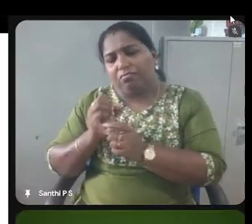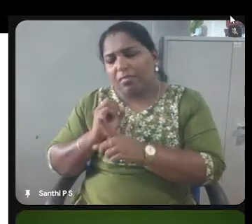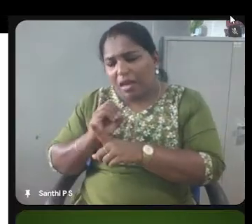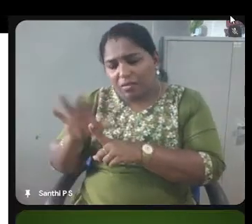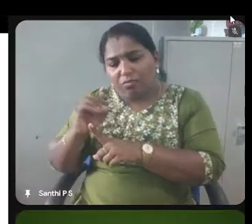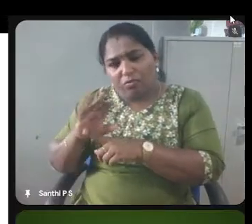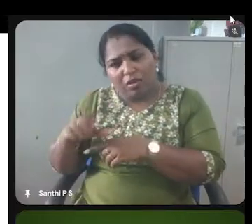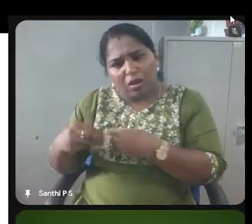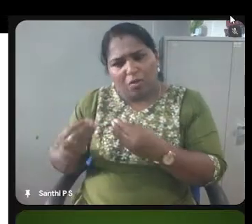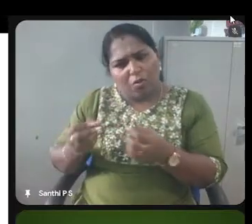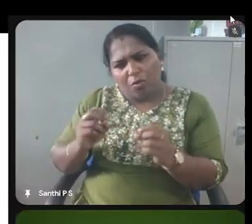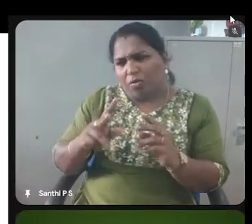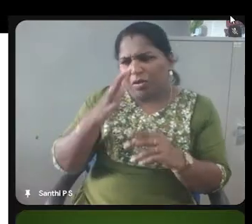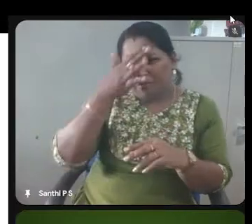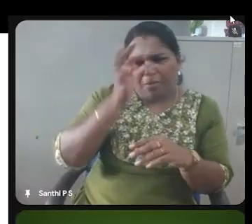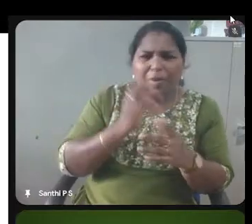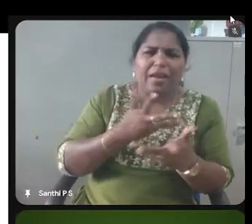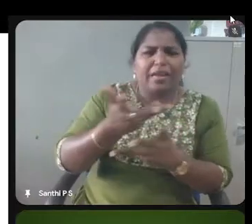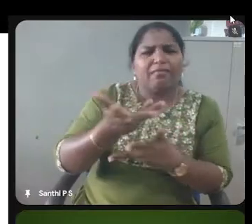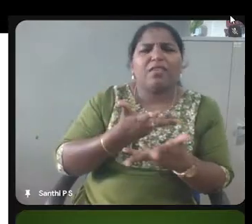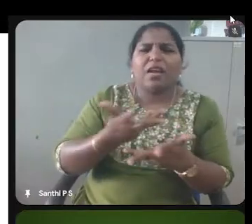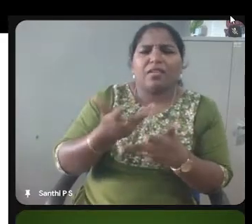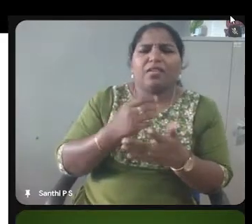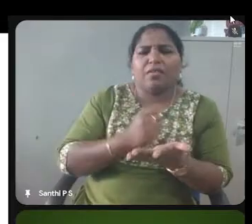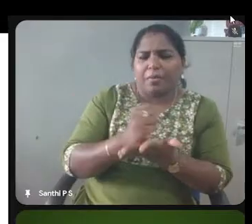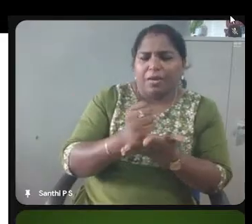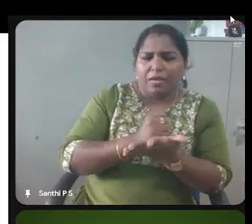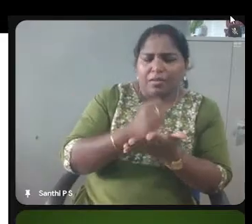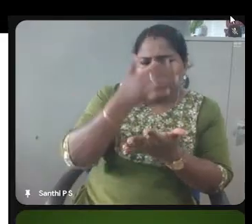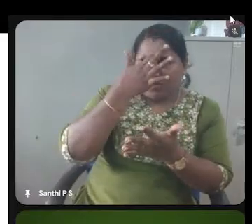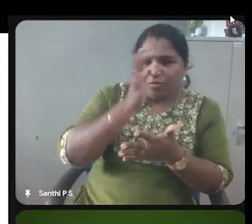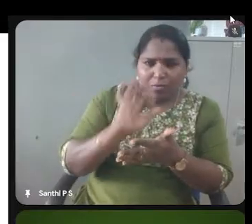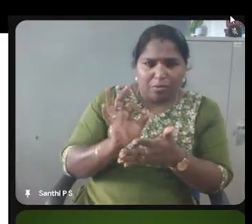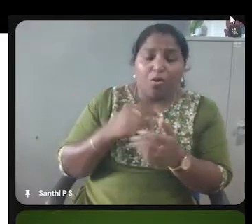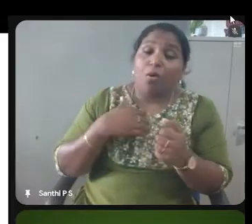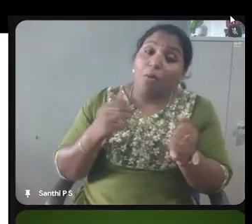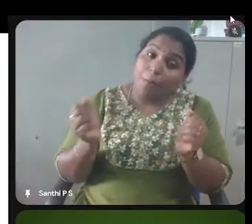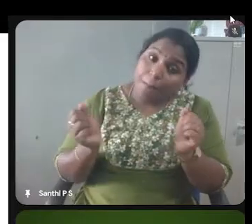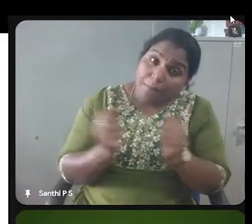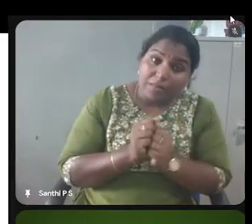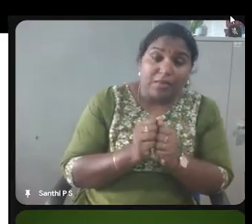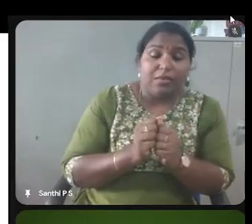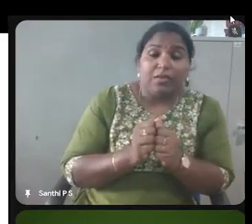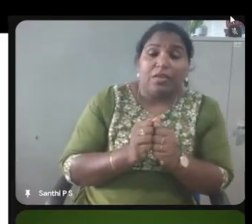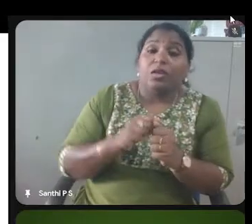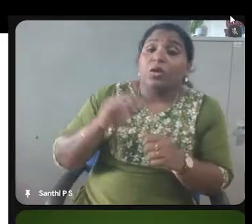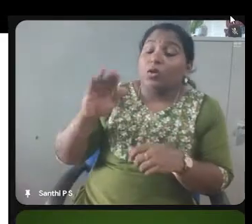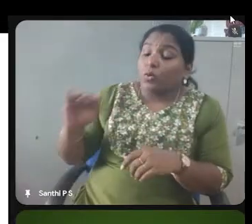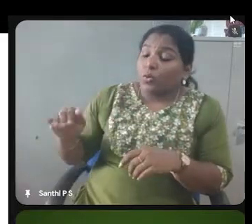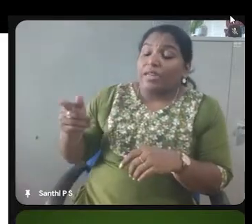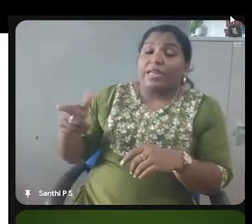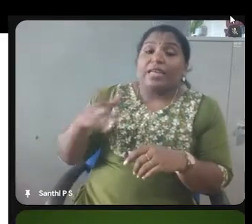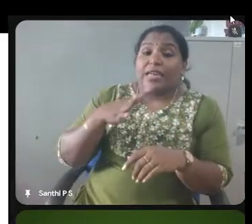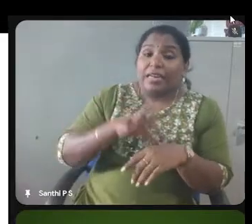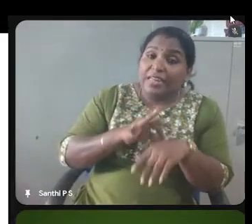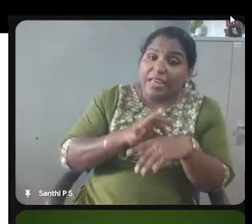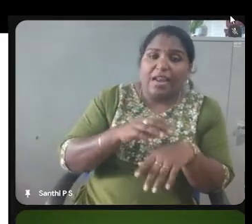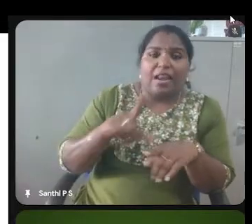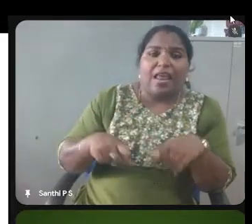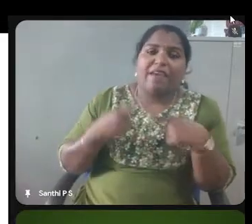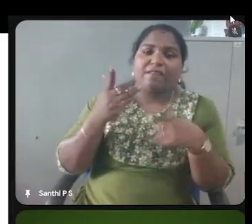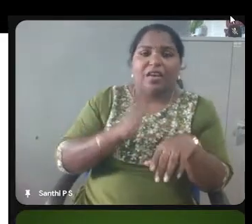ഇന്ററാക്റ്റീവ് സ്ക്രീൻ ടൈം എന്നുള്ള പ്രാക്ടീസ് എന്ന രീതിയിലേക്ക് മാറുന്നു. പിന്നെ അതിനോടൊപ്പം തന്നെ മോന് റിയൽ ലൈഫ് എക്സ്പീരിയൻസ് കൊടുക്കുക എന്നുള്ളതാണ്. അതായത് നമുക്ക്